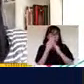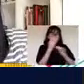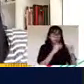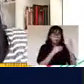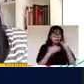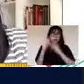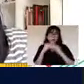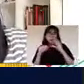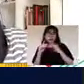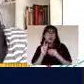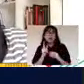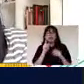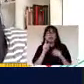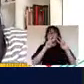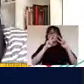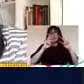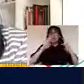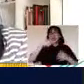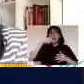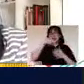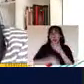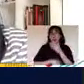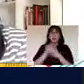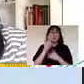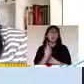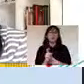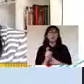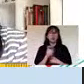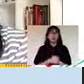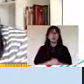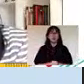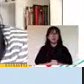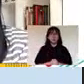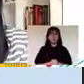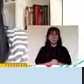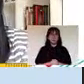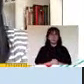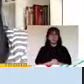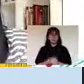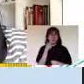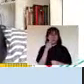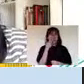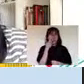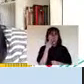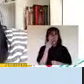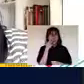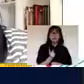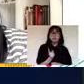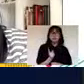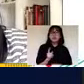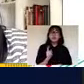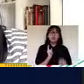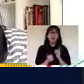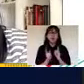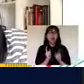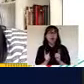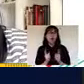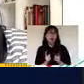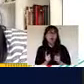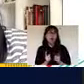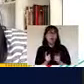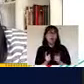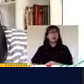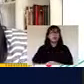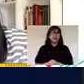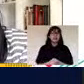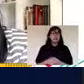diteliti lebih lanjut dalam kita membahas mengenai Undang-Undang Perlindungan Data Pribadi. Karena tentu kalau kita lihat era, setiap zaman